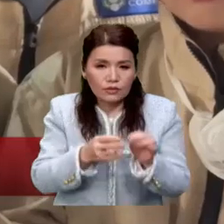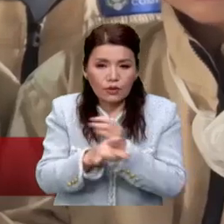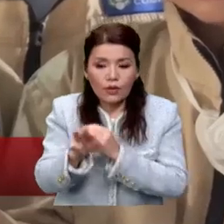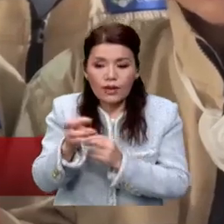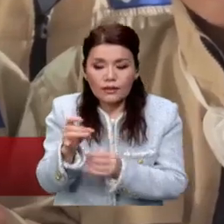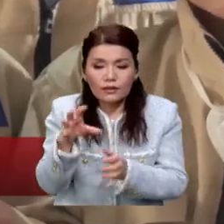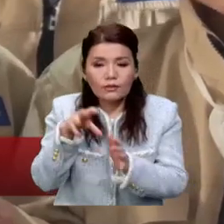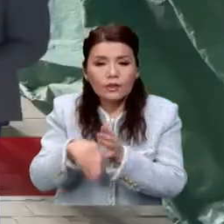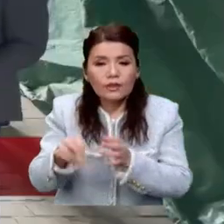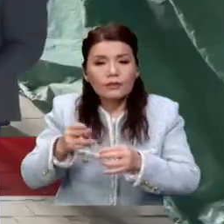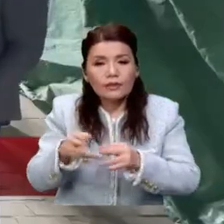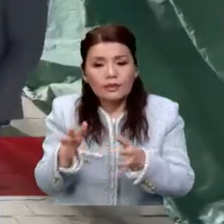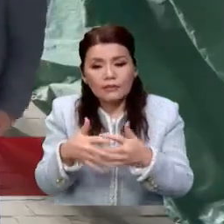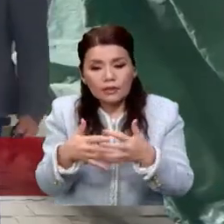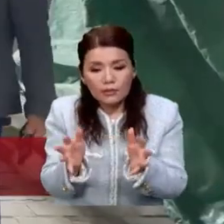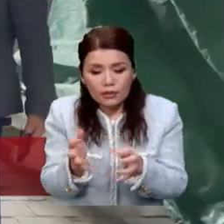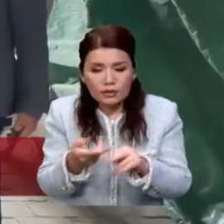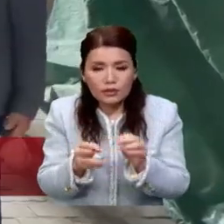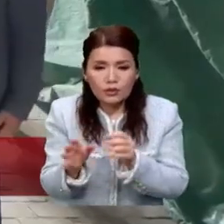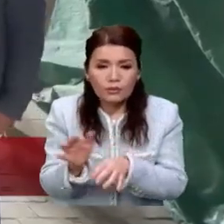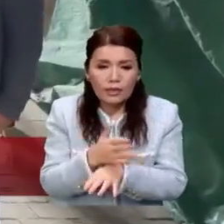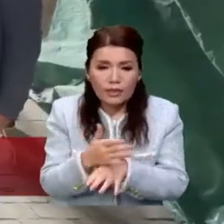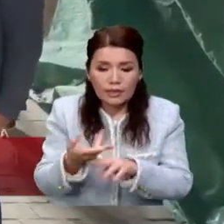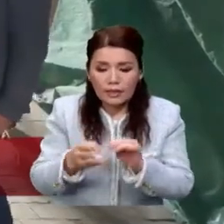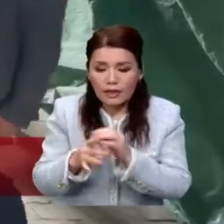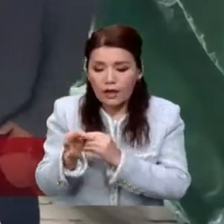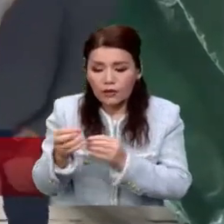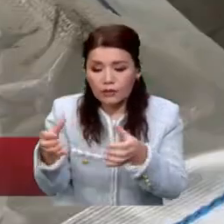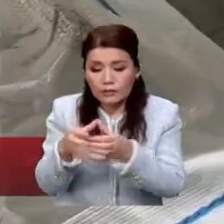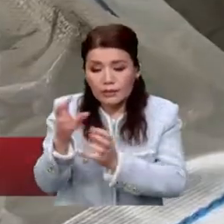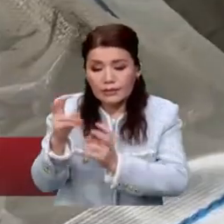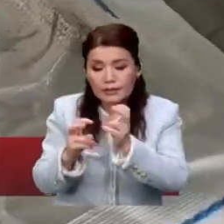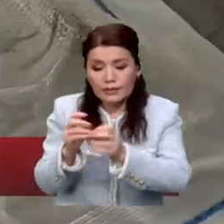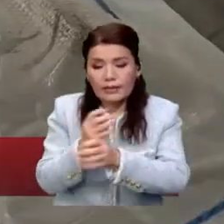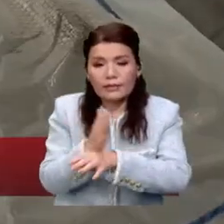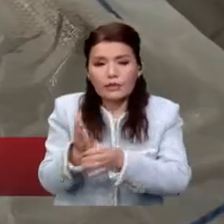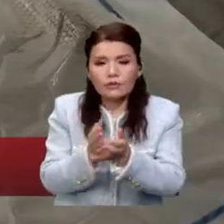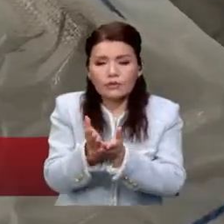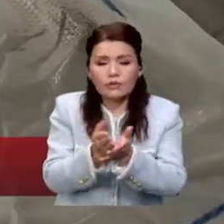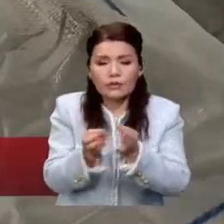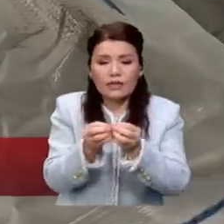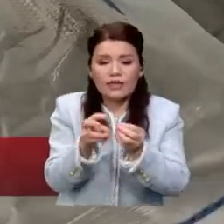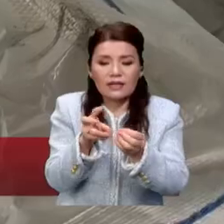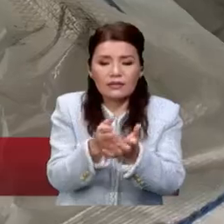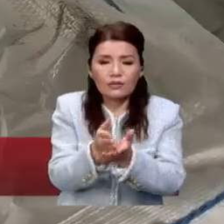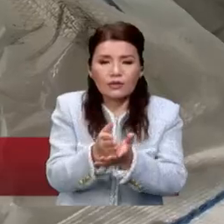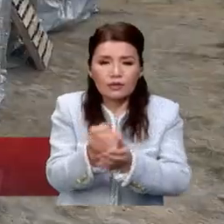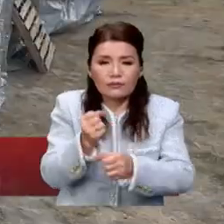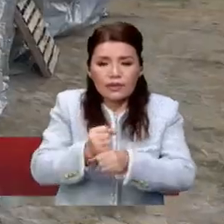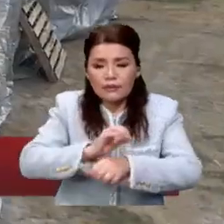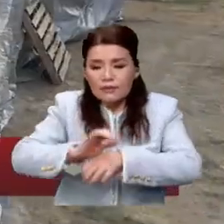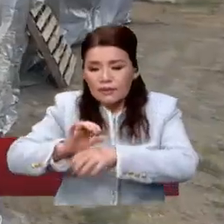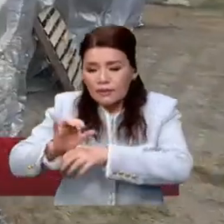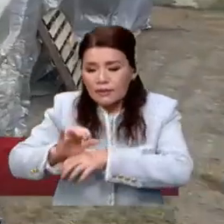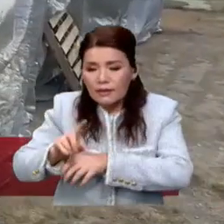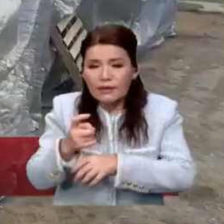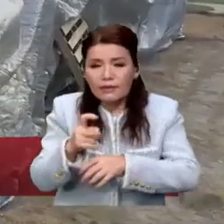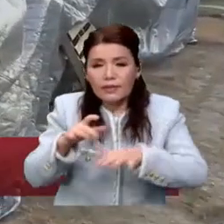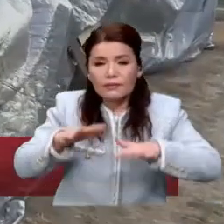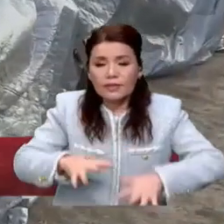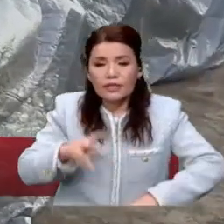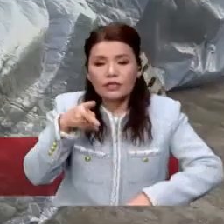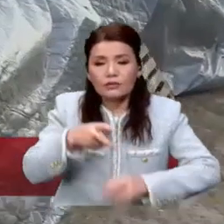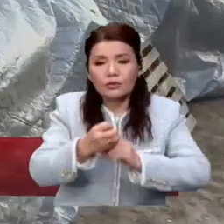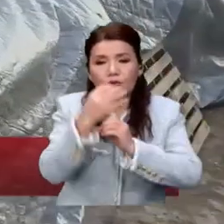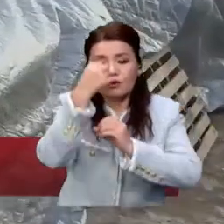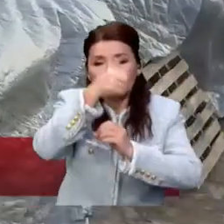өзге қоспалардан ажыратып алады. Талас Инвестмент компания зауыты да соңғы 10 жылда осы іспен айналысып келеді. Химиялық өндіріс орны 2014